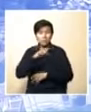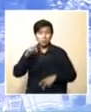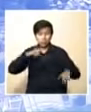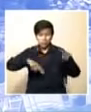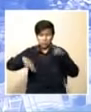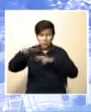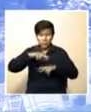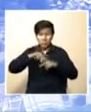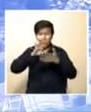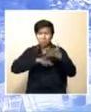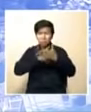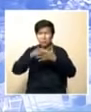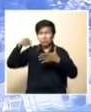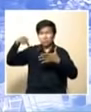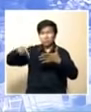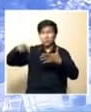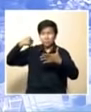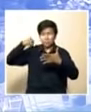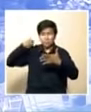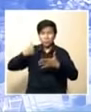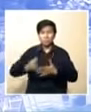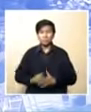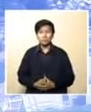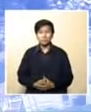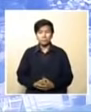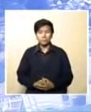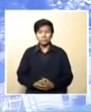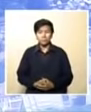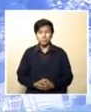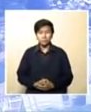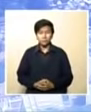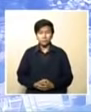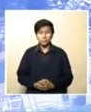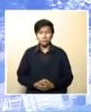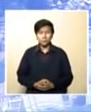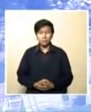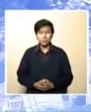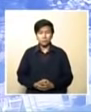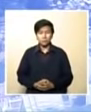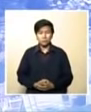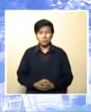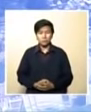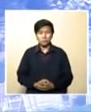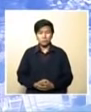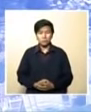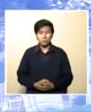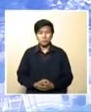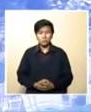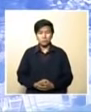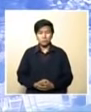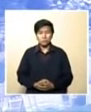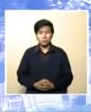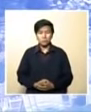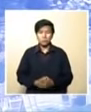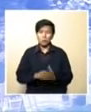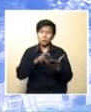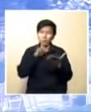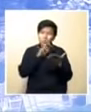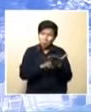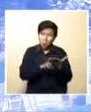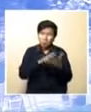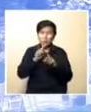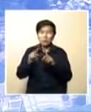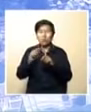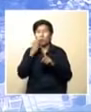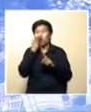ดที่ท่านนายกได้ออกนั้นได้เขียนยกเว้นเอาไว้ให้โดยนายกเป็นผู้อนุมัติหรือมิฉะนั้น